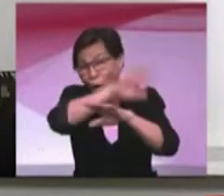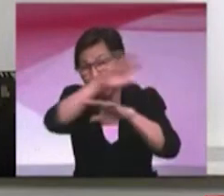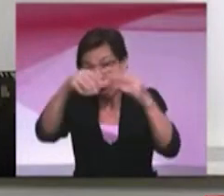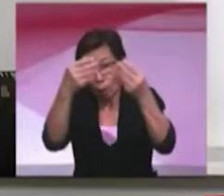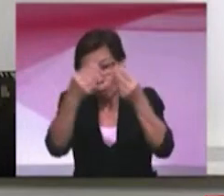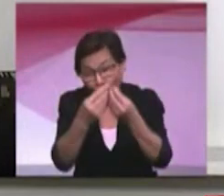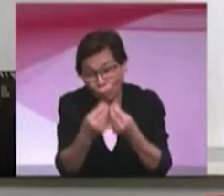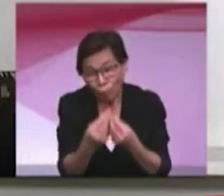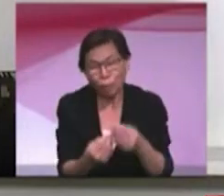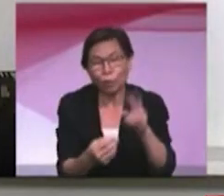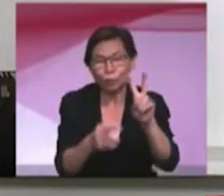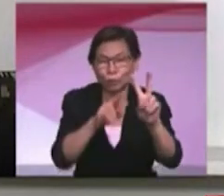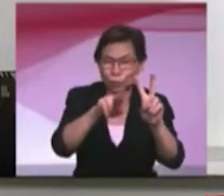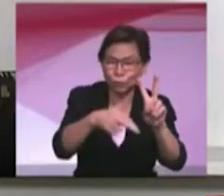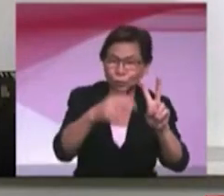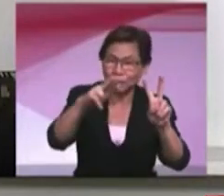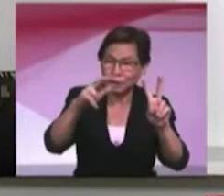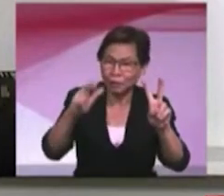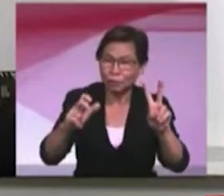secara kumulatif sebanyak